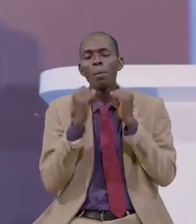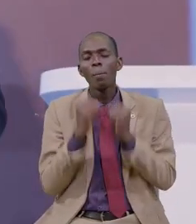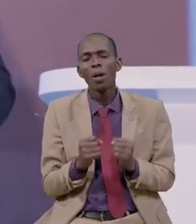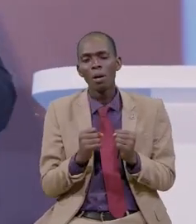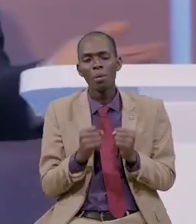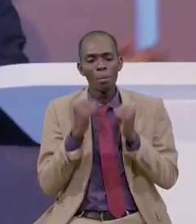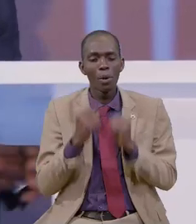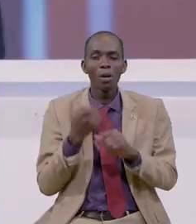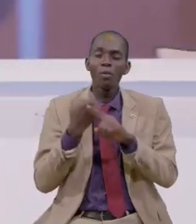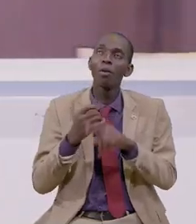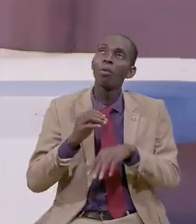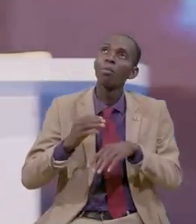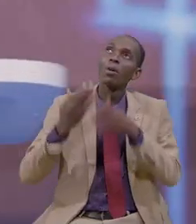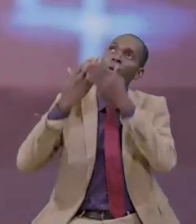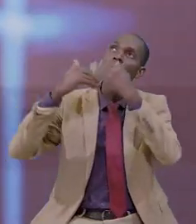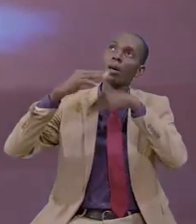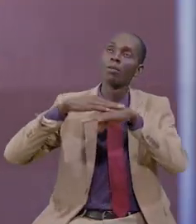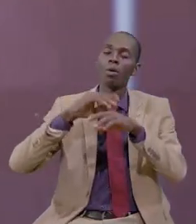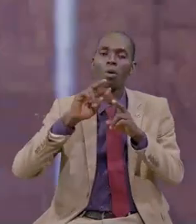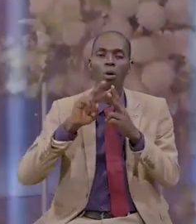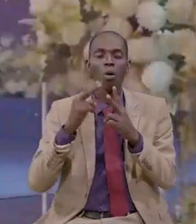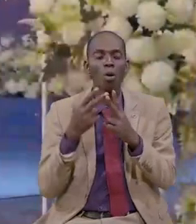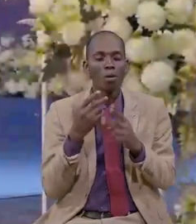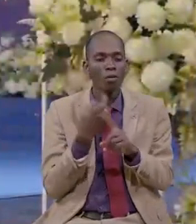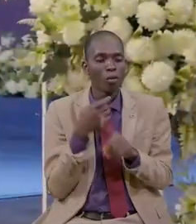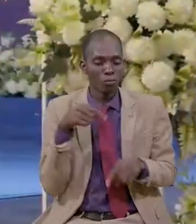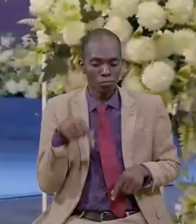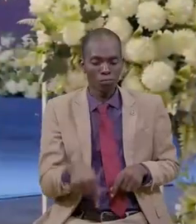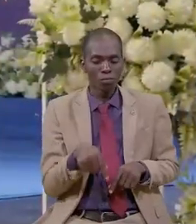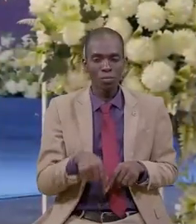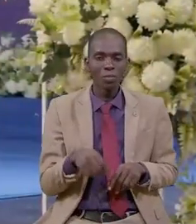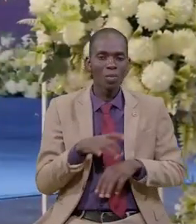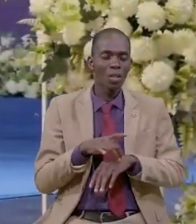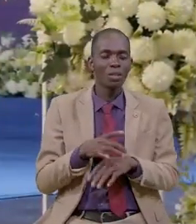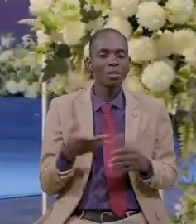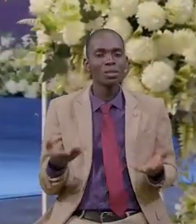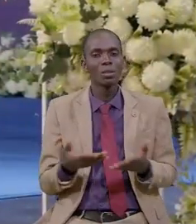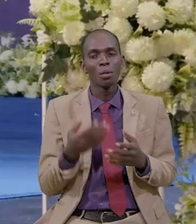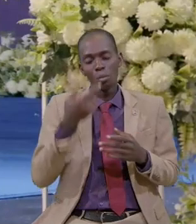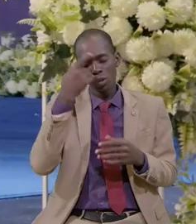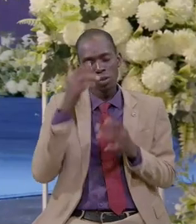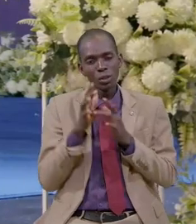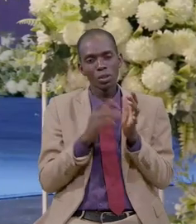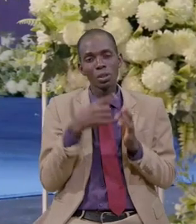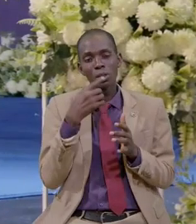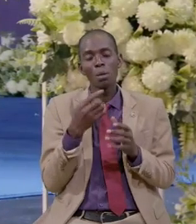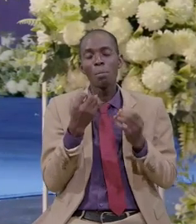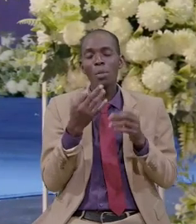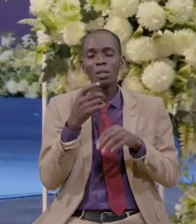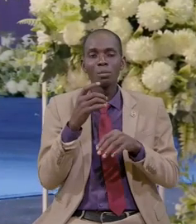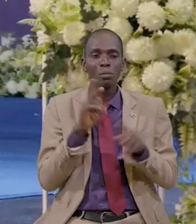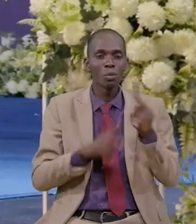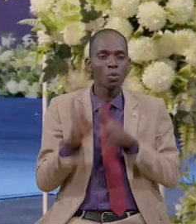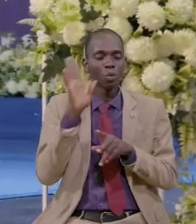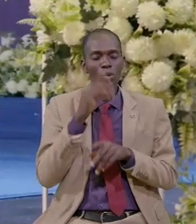bas? Parce que Jésus a dit, plusieurs me diront en ce jour-là, Seigneur, Seigneur, n'avons-nous pas chassé des démons en ton nom? N'avons-nous